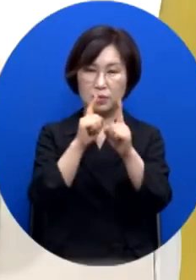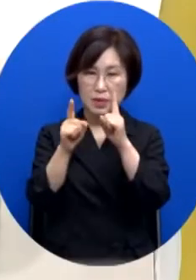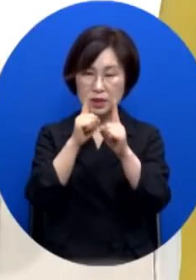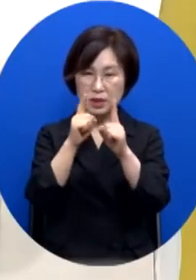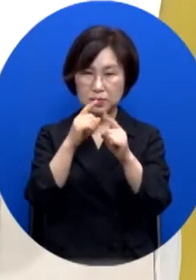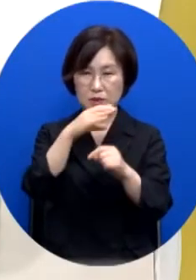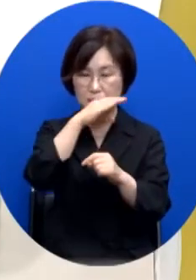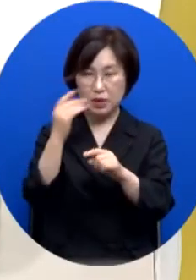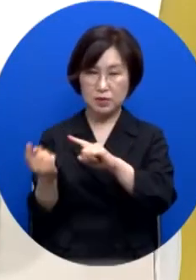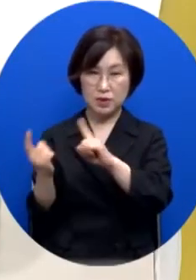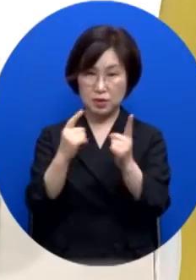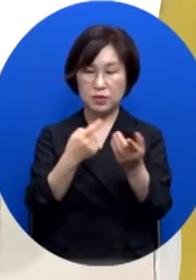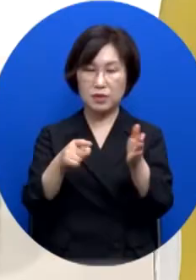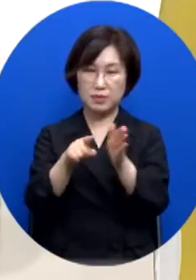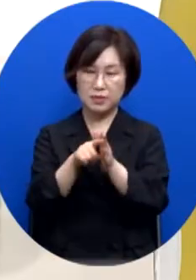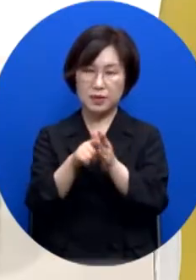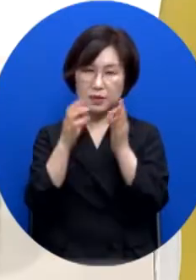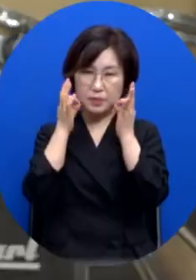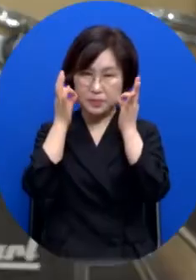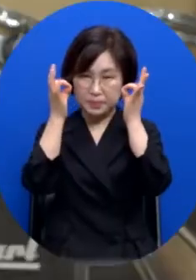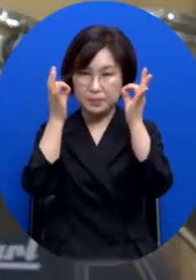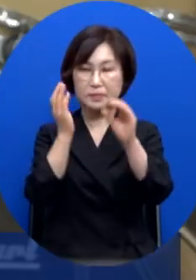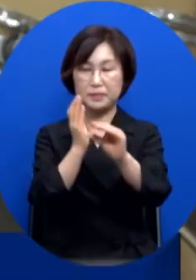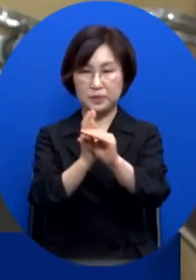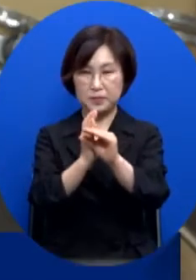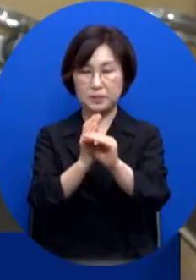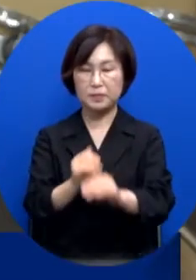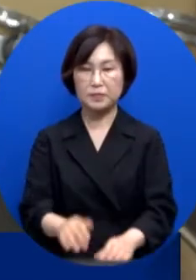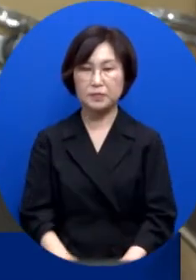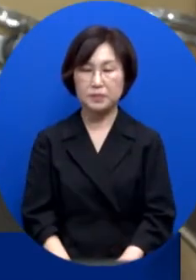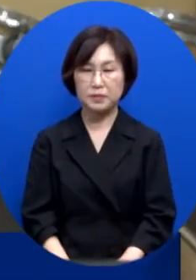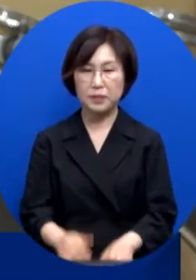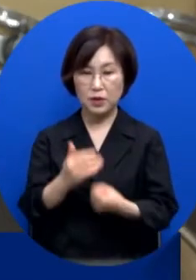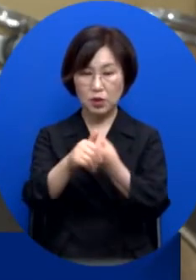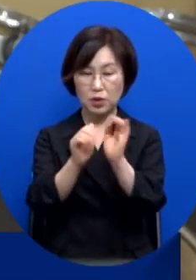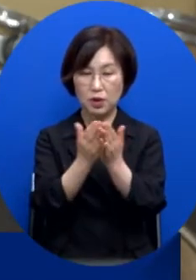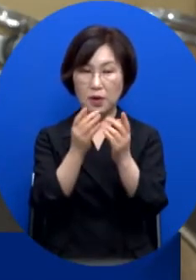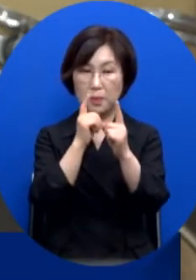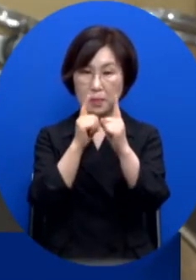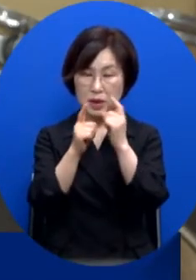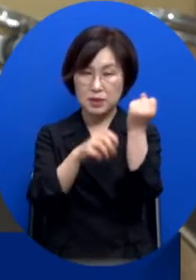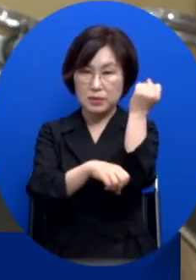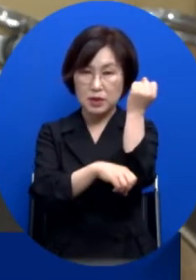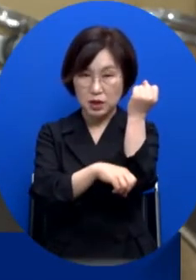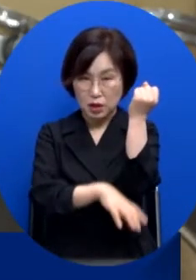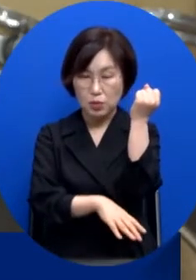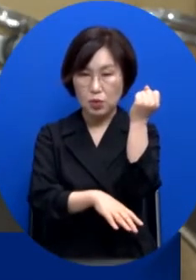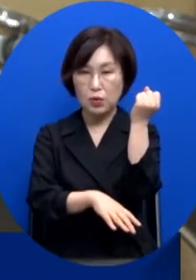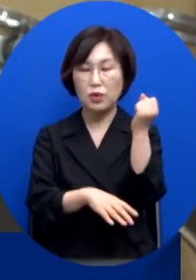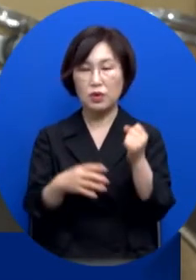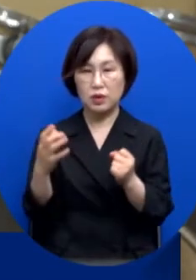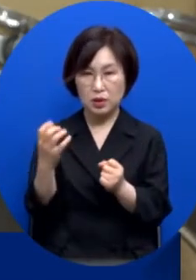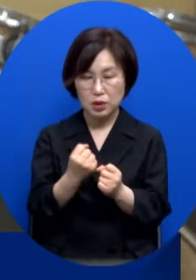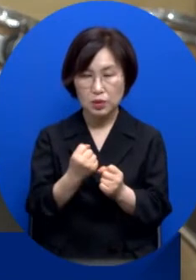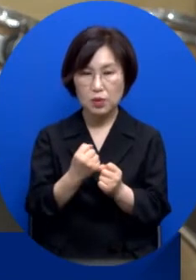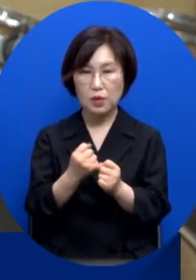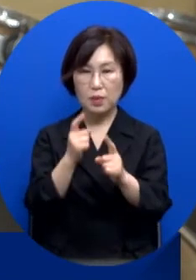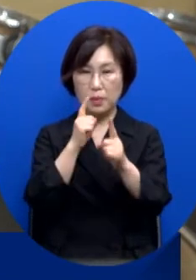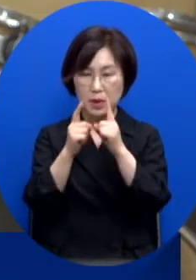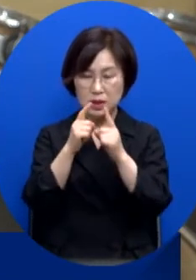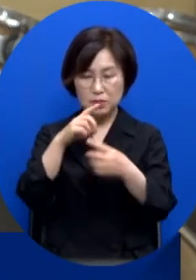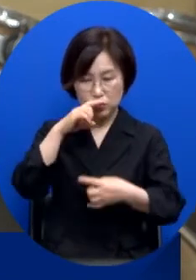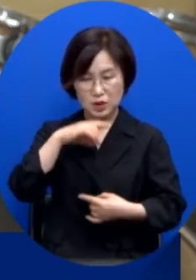노력하고 있습니다 요소에서 1장 8절 말씀에 개인에서 하나님의 말씀을 읽고 묵상하고 말씀